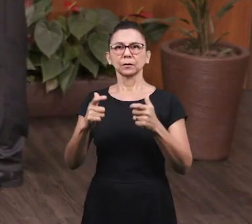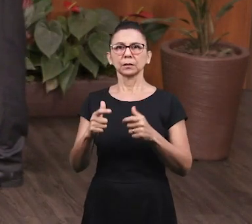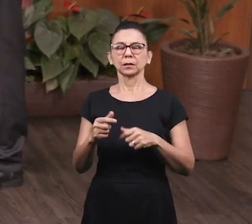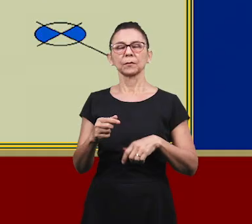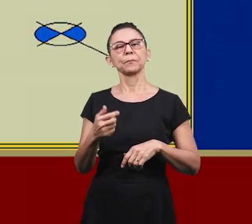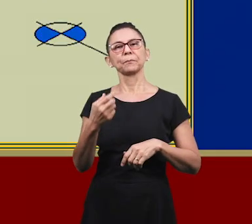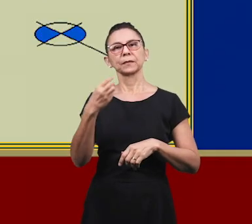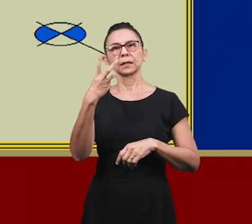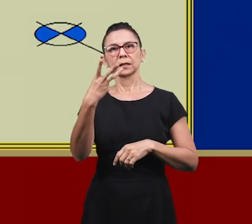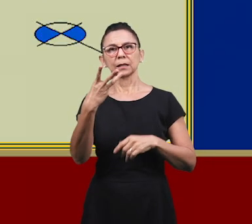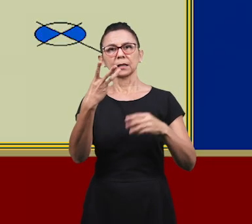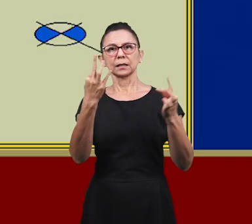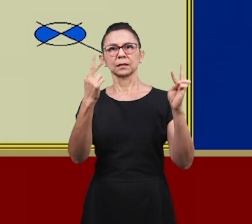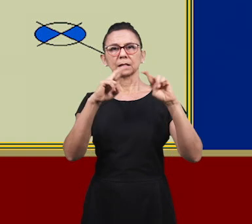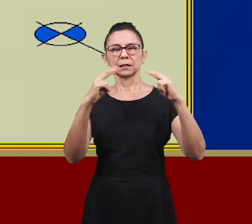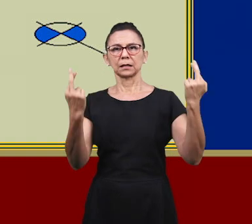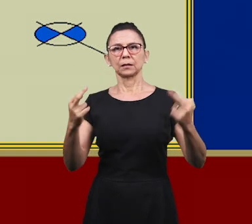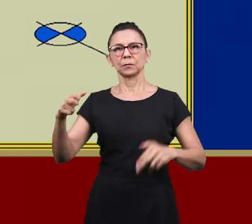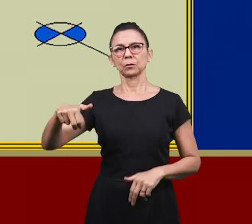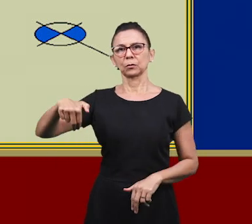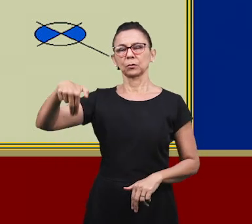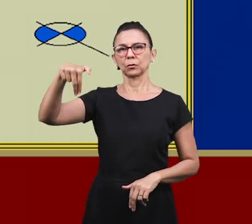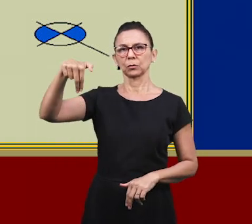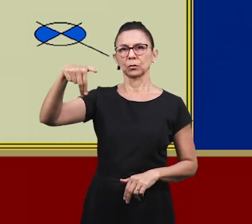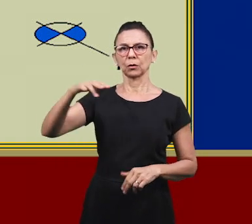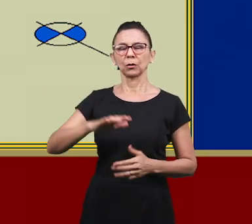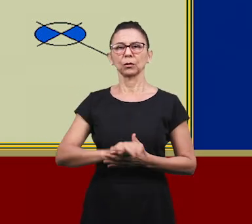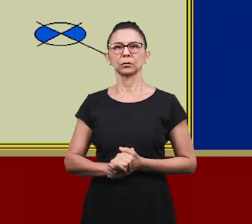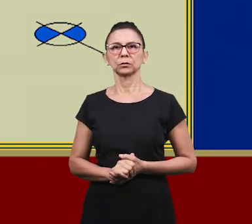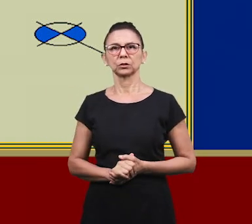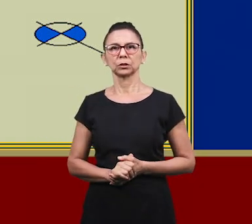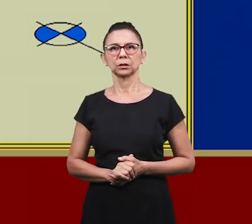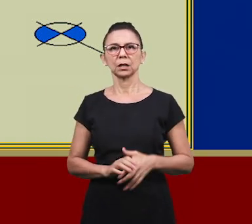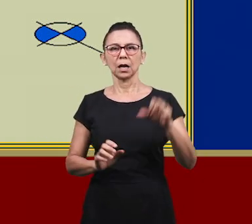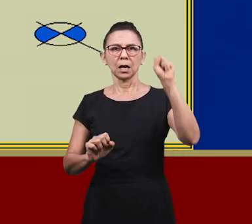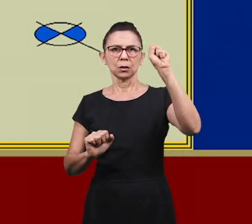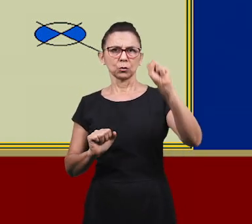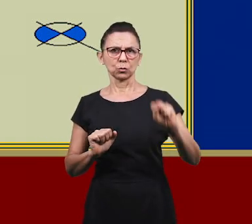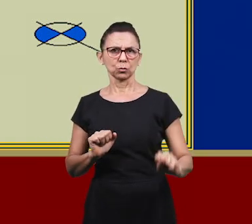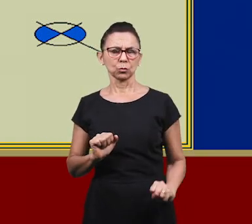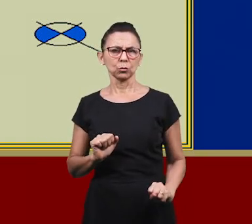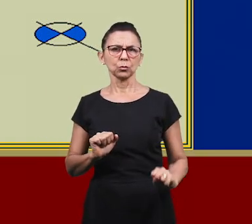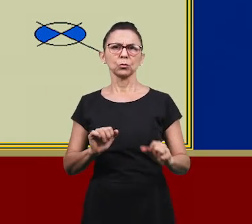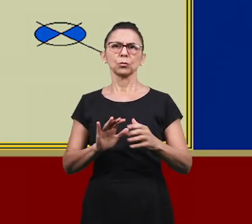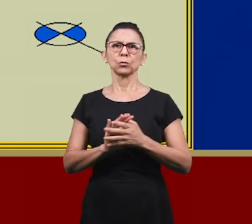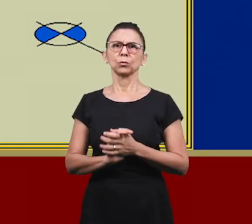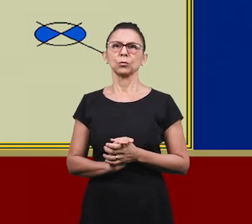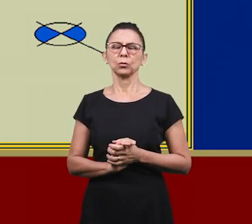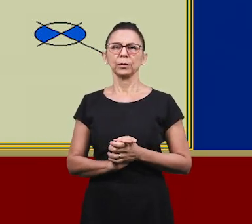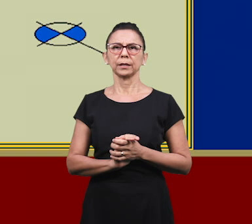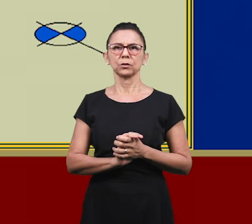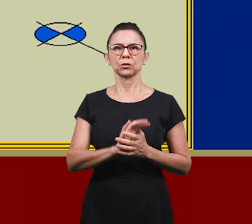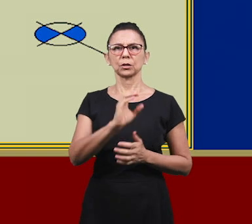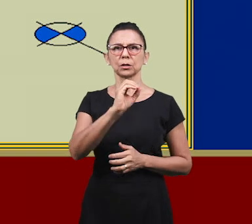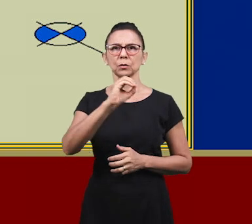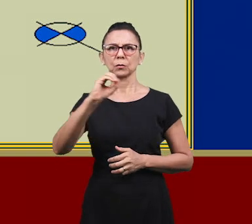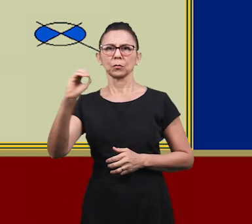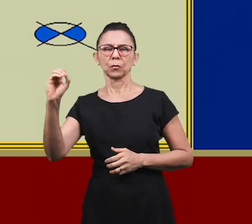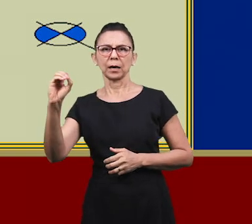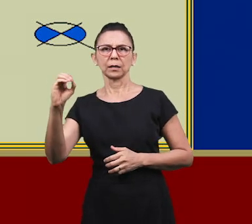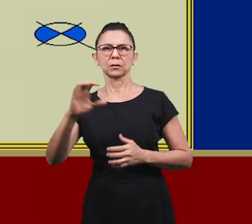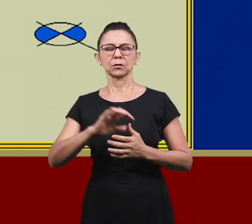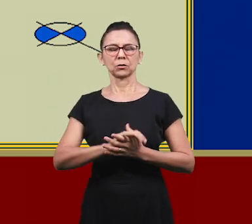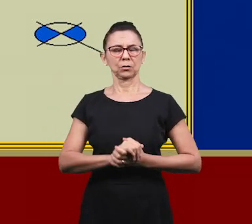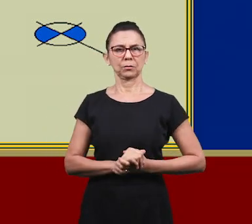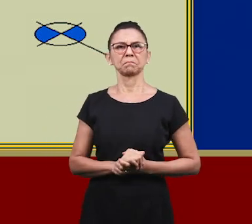tente et la position des tribus. Trois au nord, trois au sud, trois à l'est, trois à